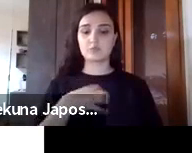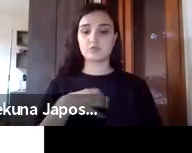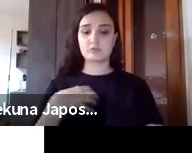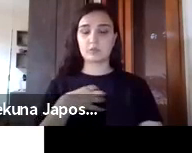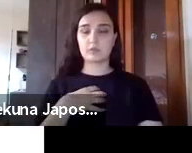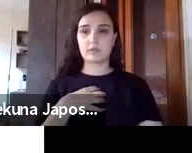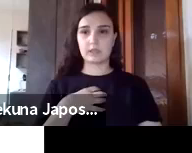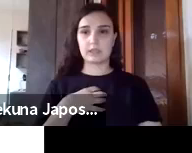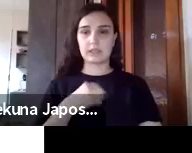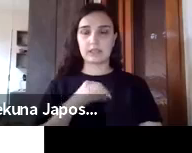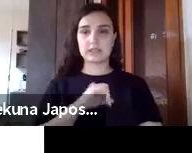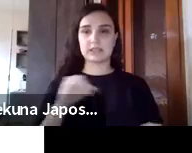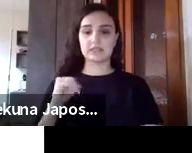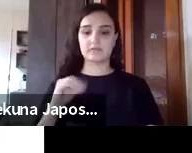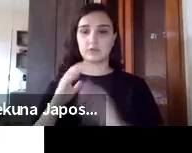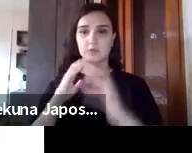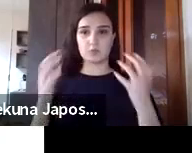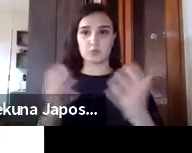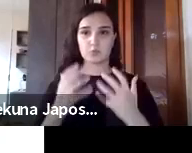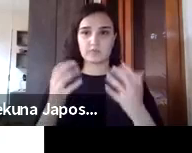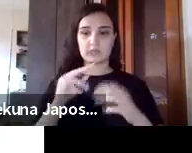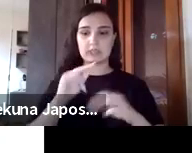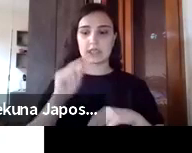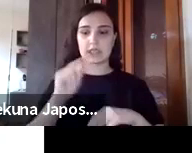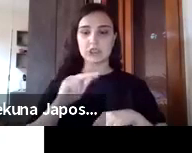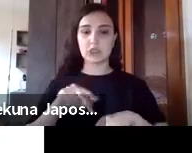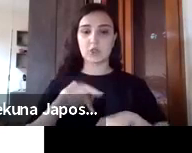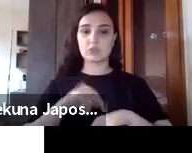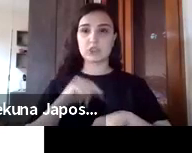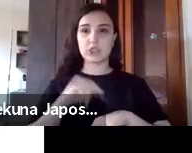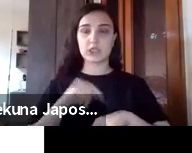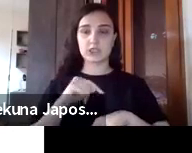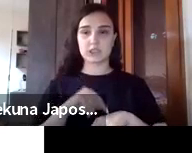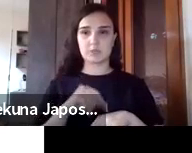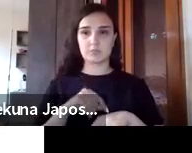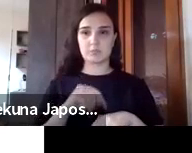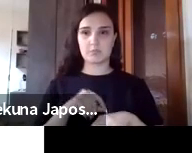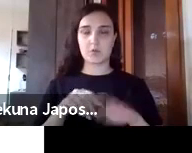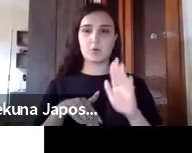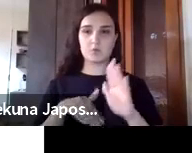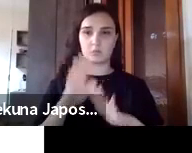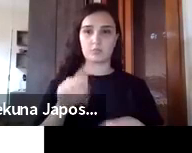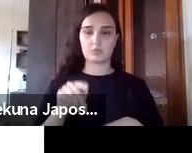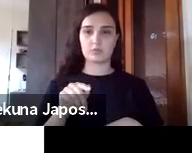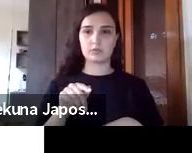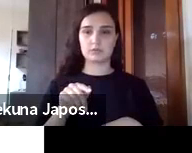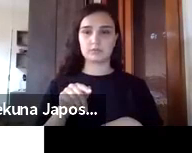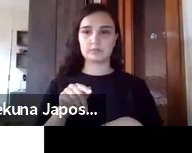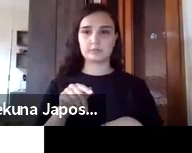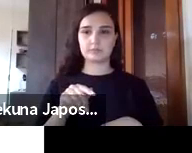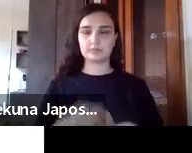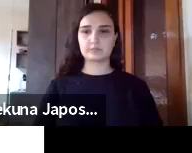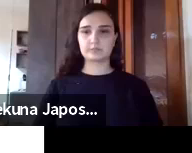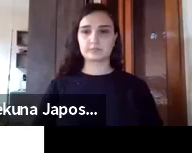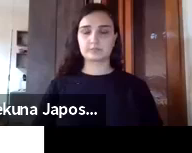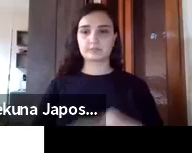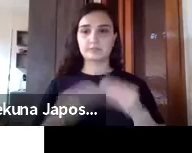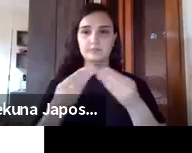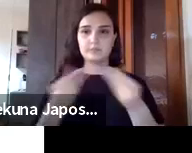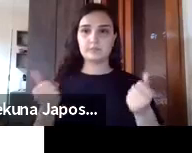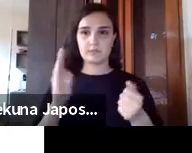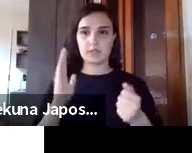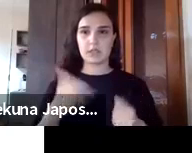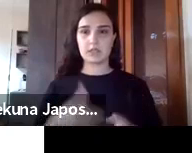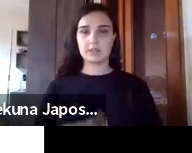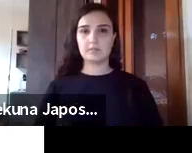არის თვითზრუნვა, დანაშაულის შეგრძნება, მეტნაკლებად, ასე ვთქვათ, გაქრება.